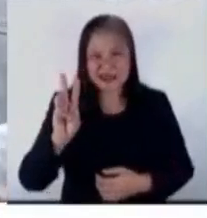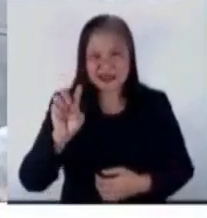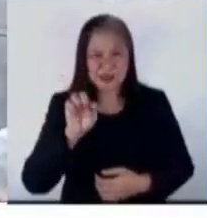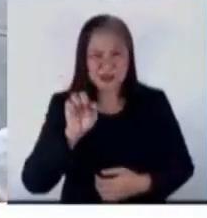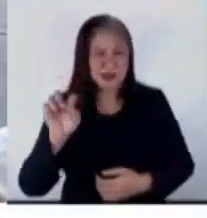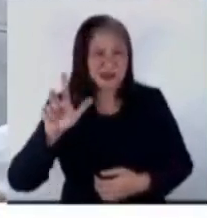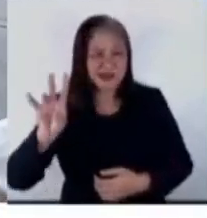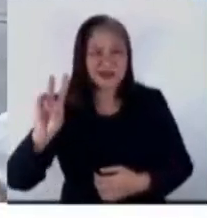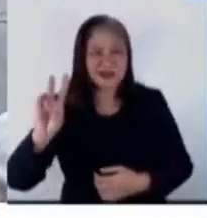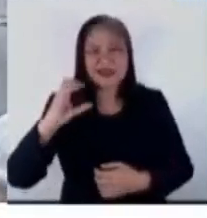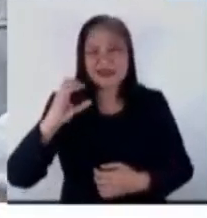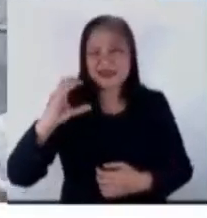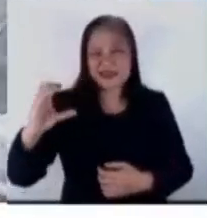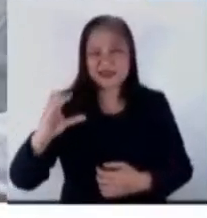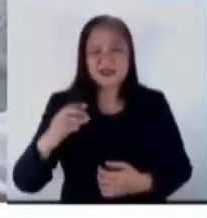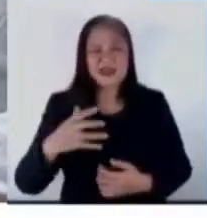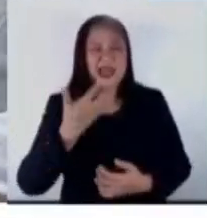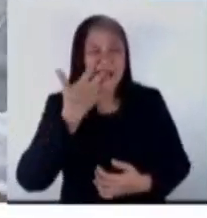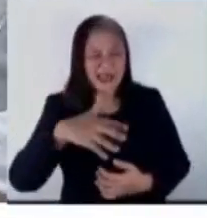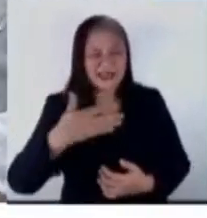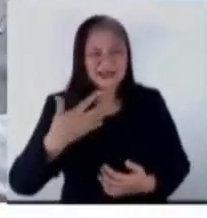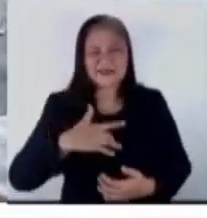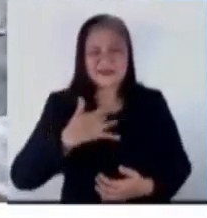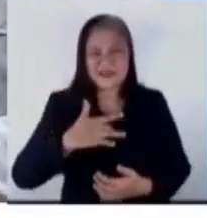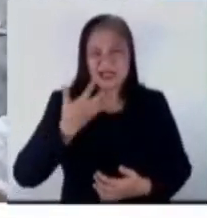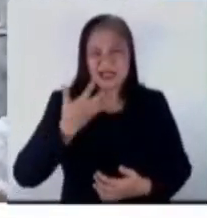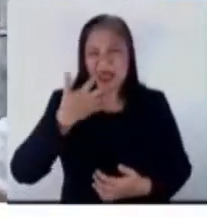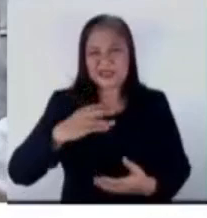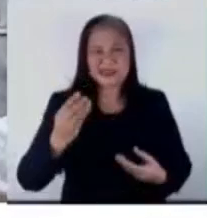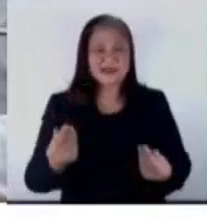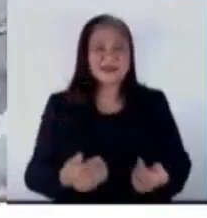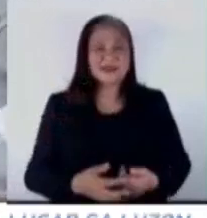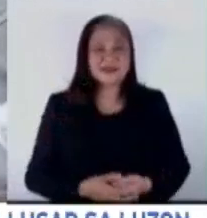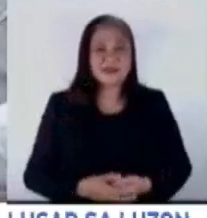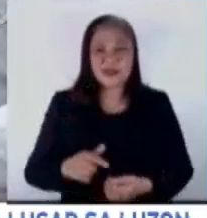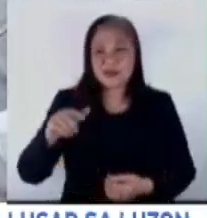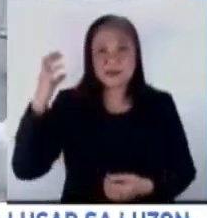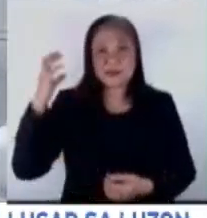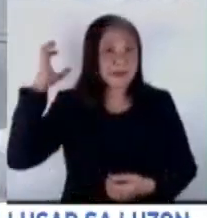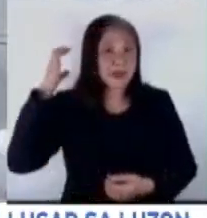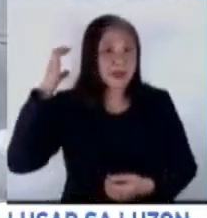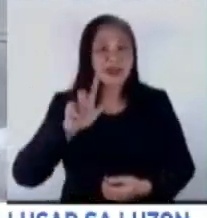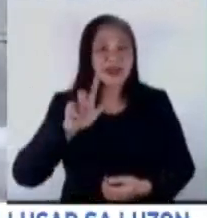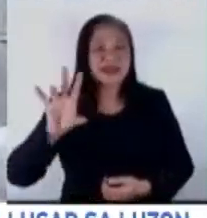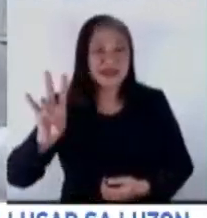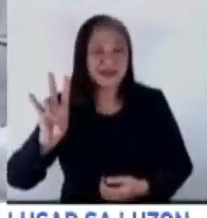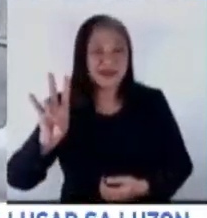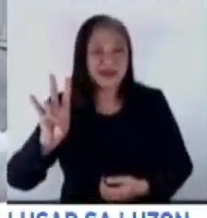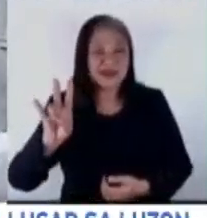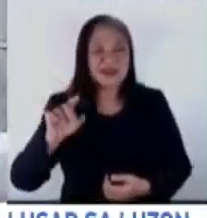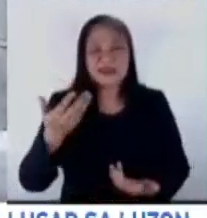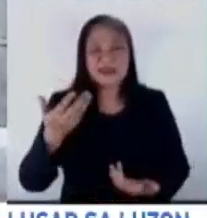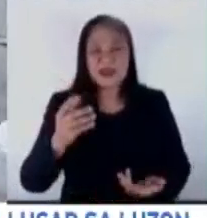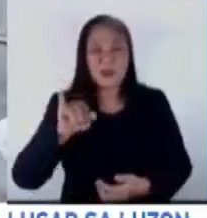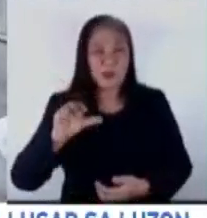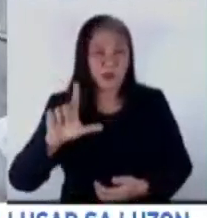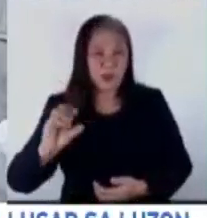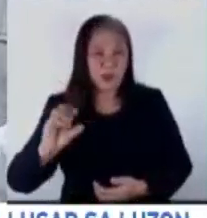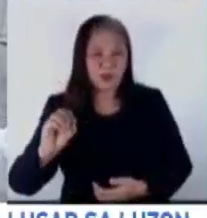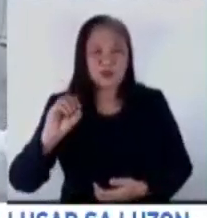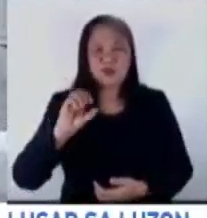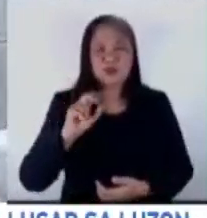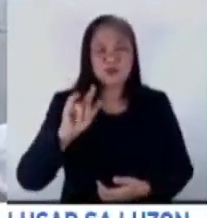At sa Mindanao, 37 degrees Celsius dyan po sa may Polo, sa Sulu. At sa Davao, bahagyang mas mababa pero maalisangan pa rin